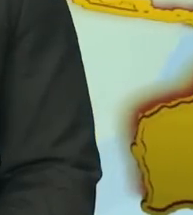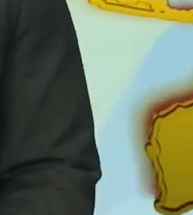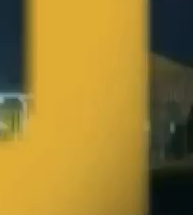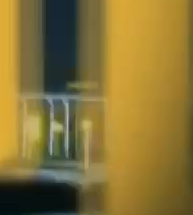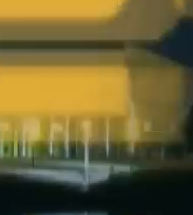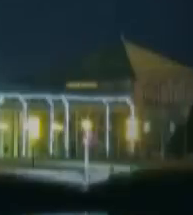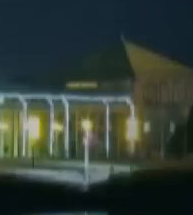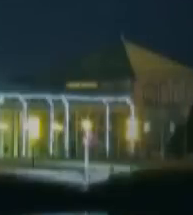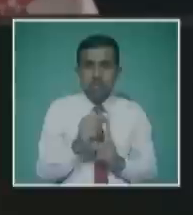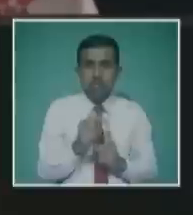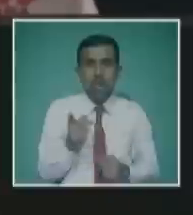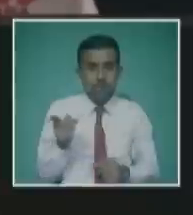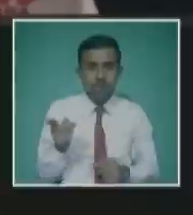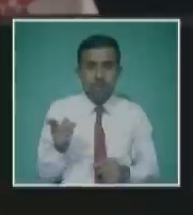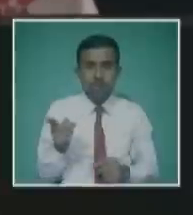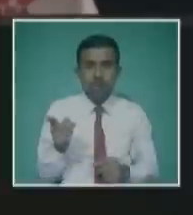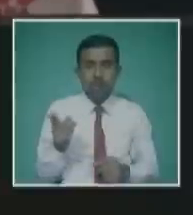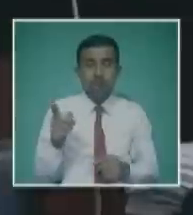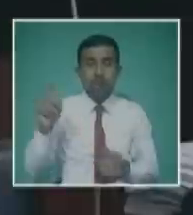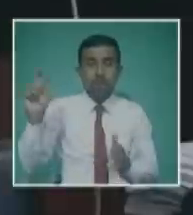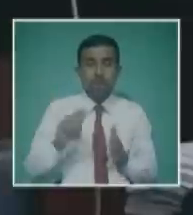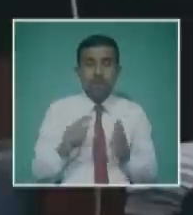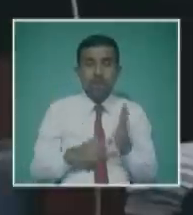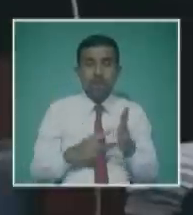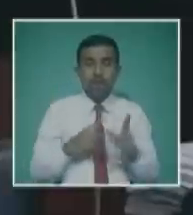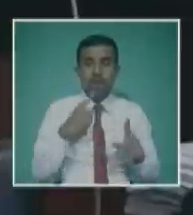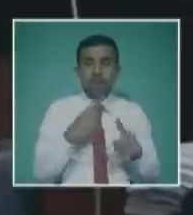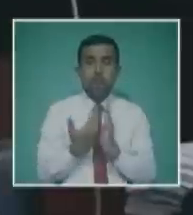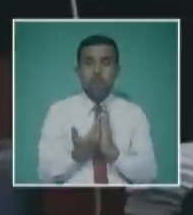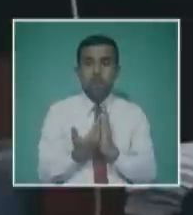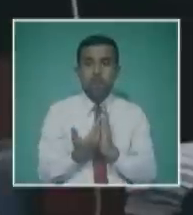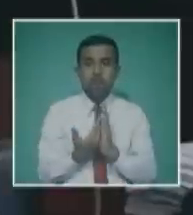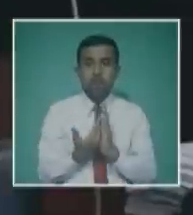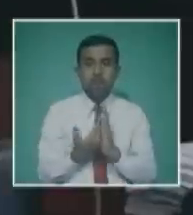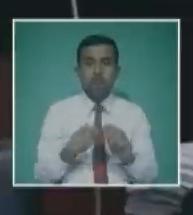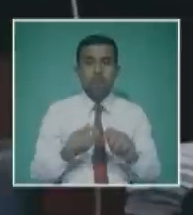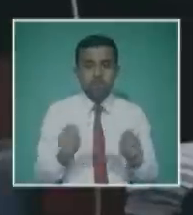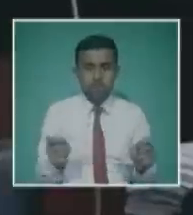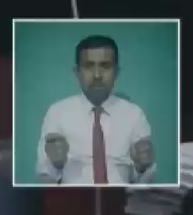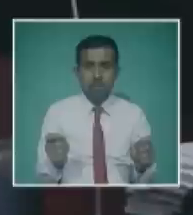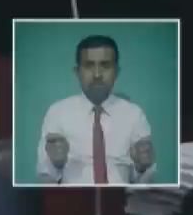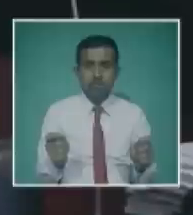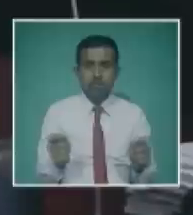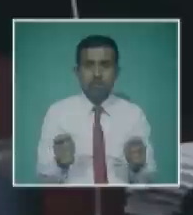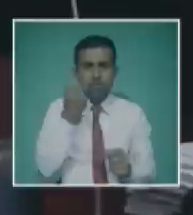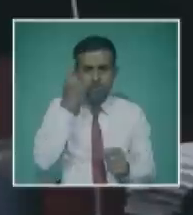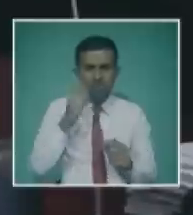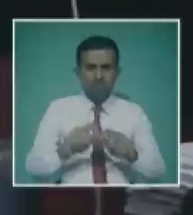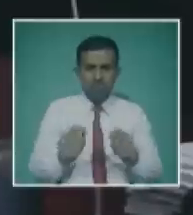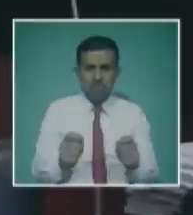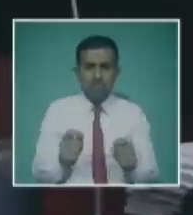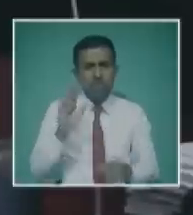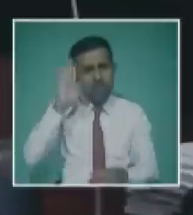අදහස් දැන් ඉන්කම් ටැක්ස් රිෆන්ඩ් සබ්මිට් කරන මෘදුකාංගය අක්‍රිය වෙලා තියෙනවා මේක හිතාමතා අක්‍රිය කරලාද එහෙම